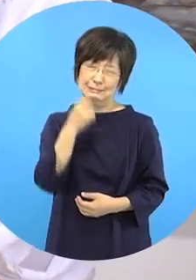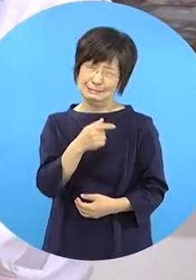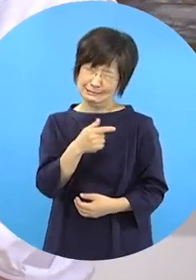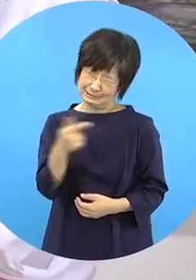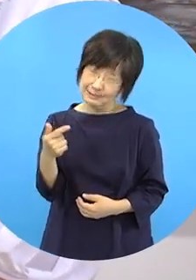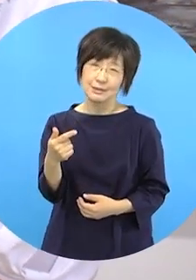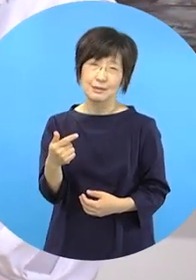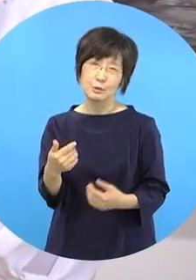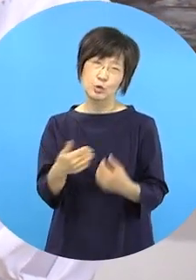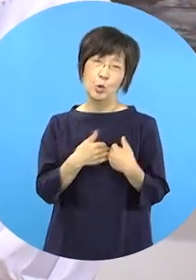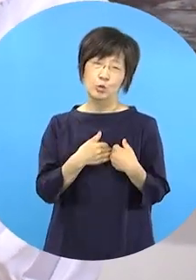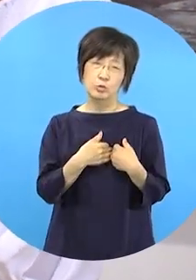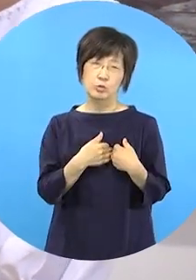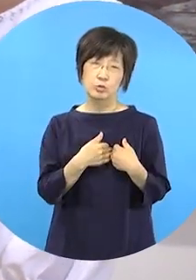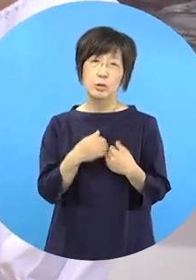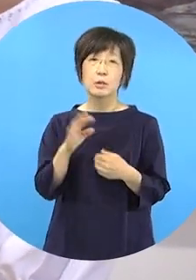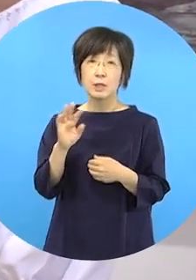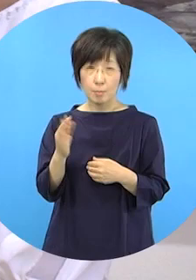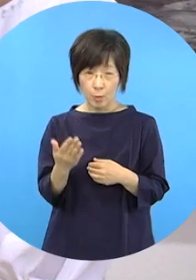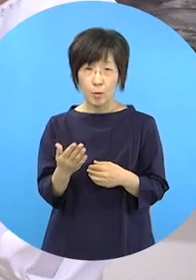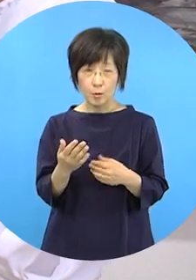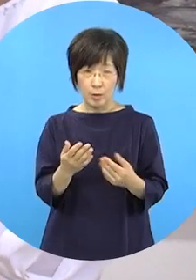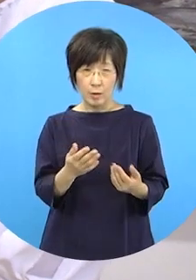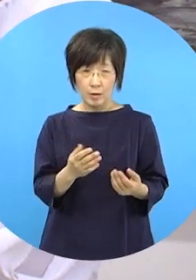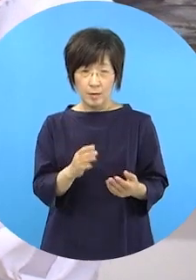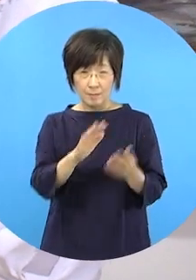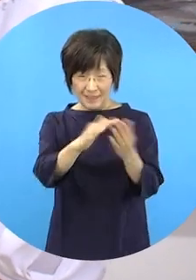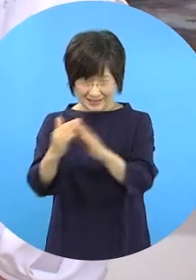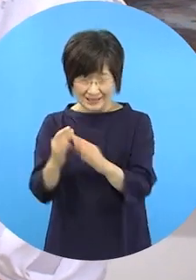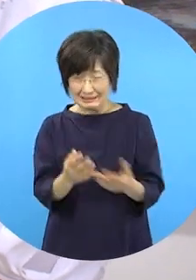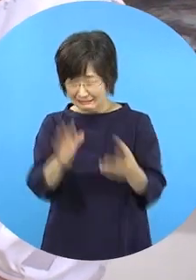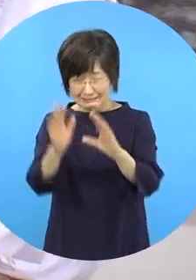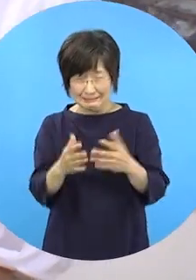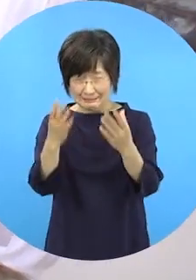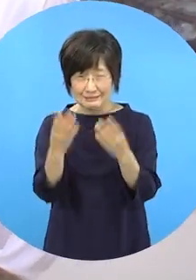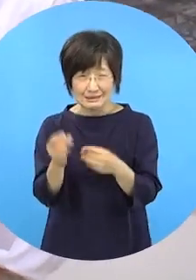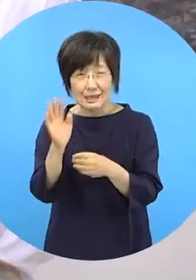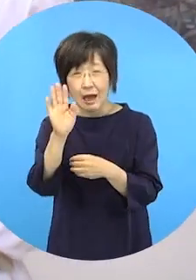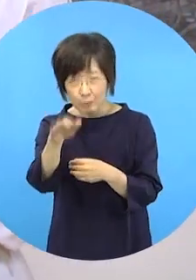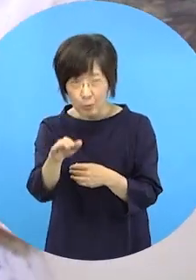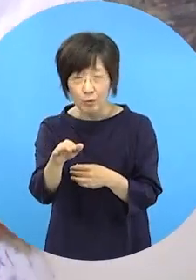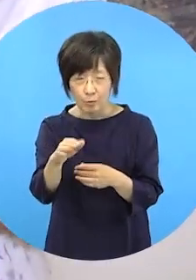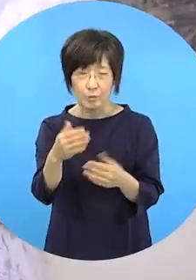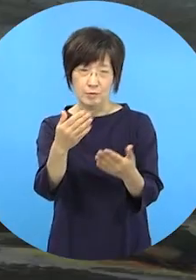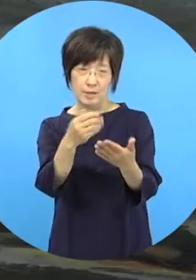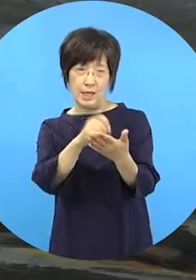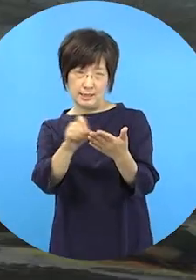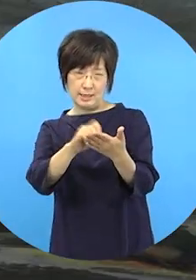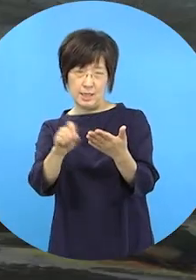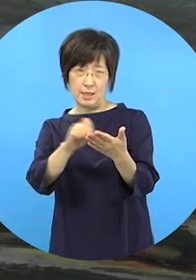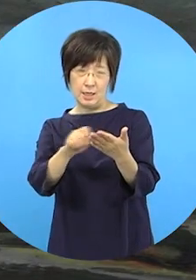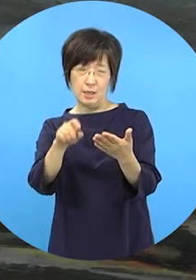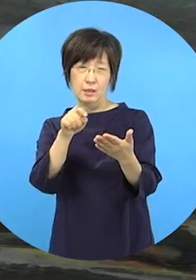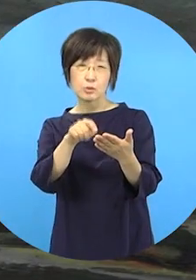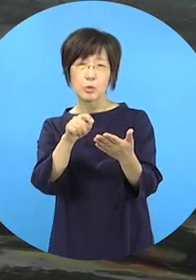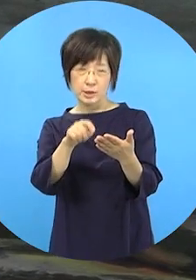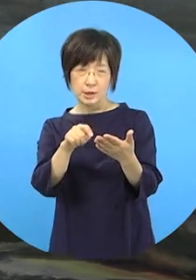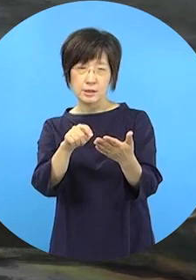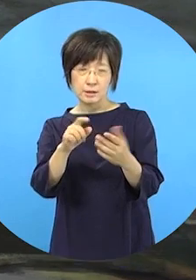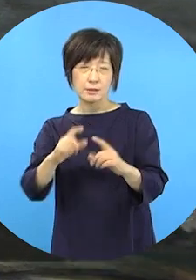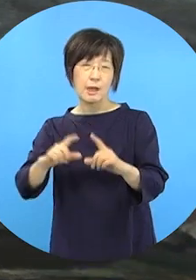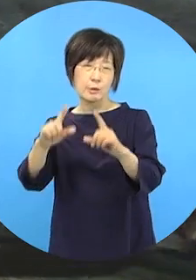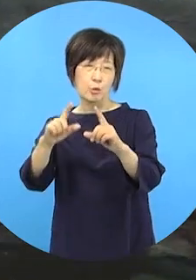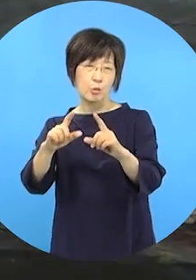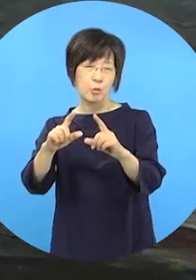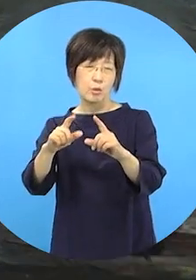思うんですけども、火事で焼けただれた街中の風景を描き、そこに太陽が一つ、寒々とした感じなんですけ